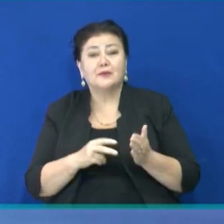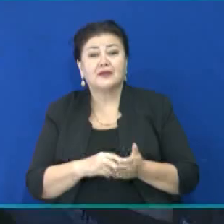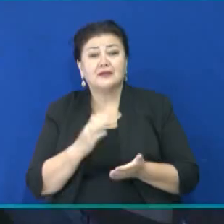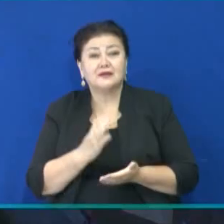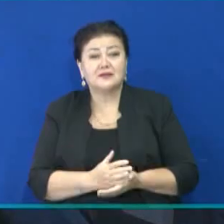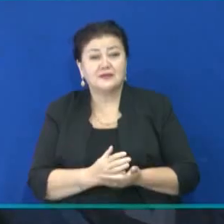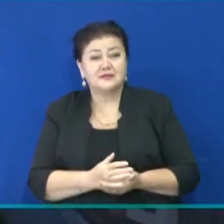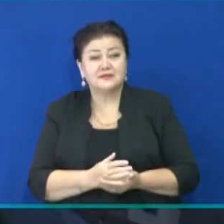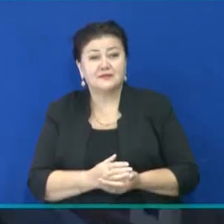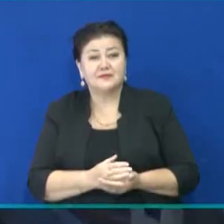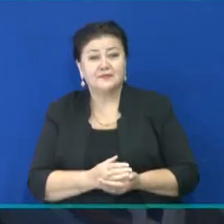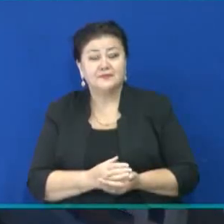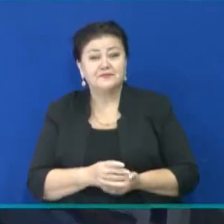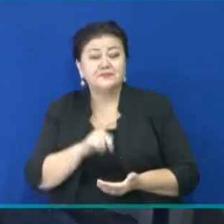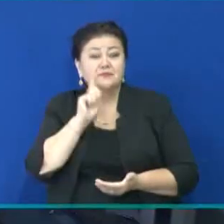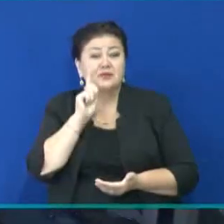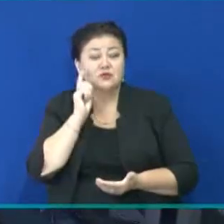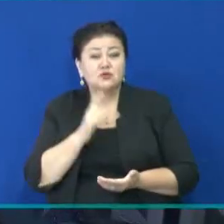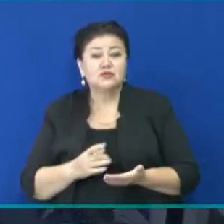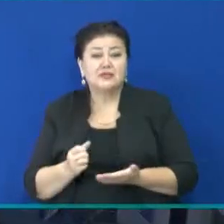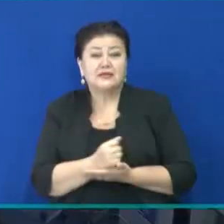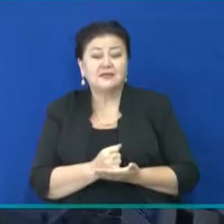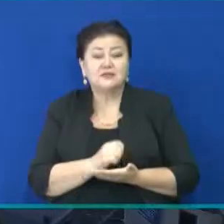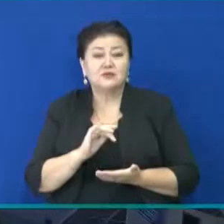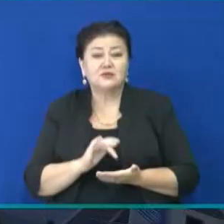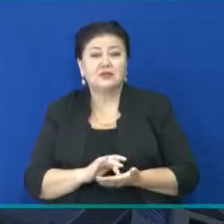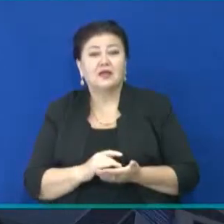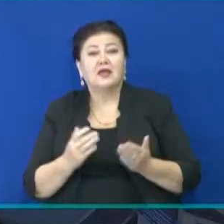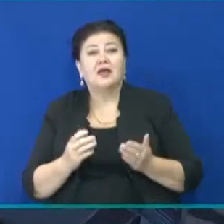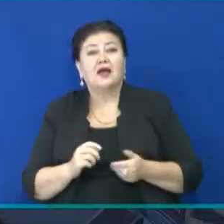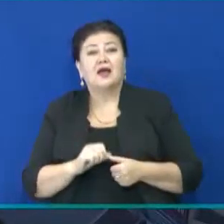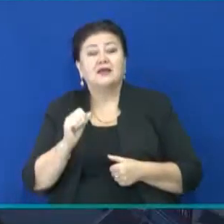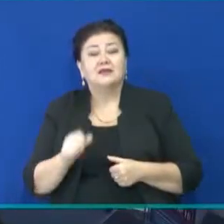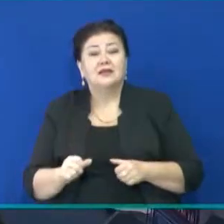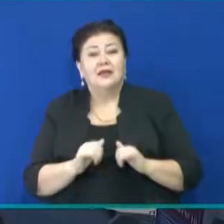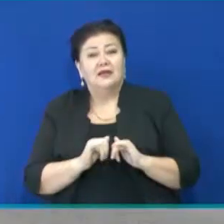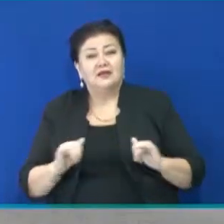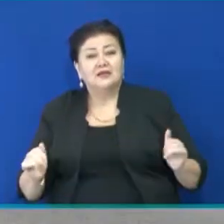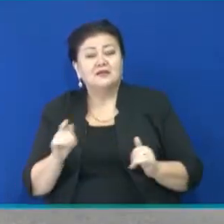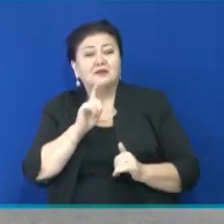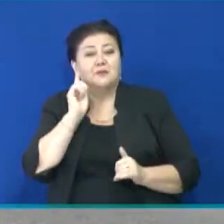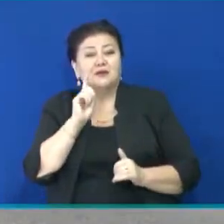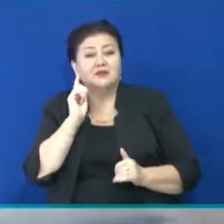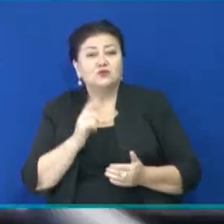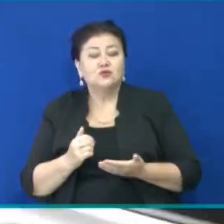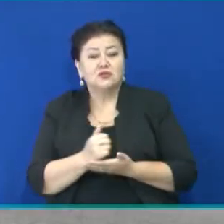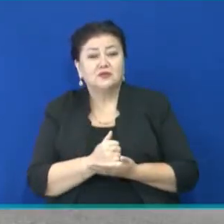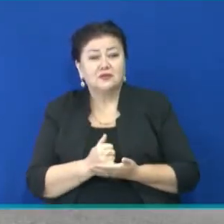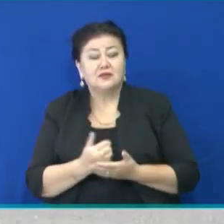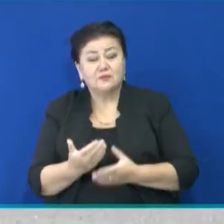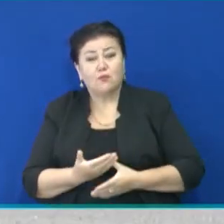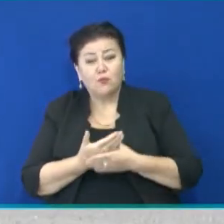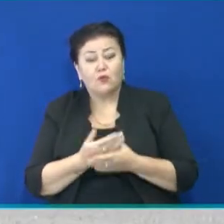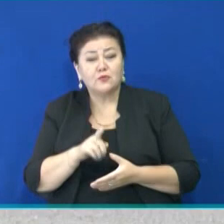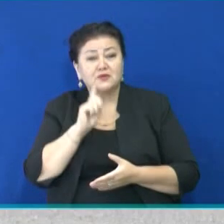береді. Жастар ресурстық орталығы жастардың әлеуметтік жеке дамуына ықпал ететін және жастар ұйымдарының қызметіне қолдау